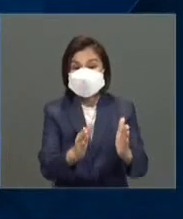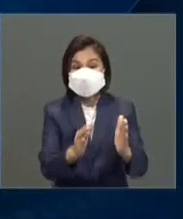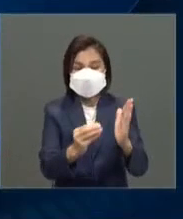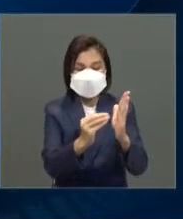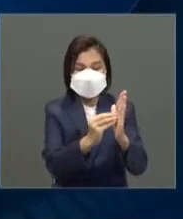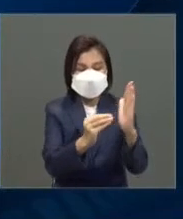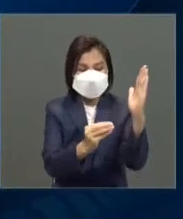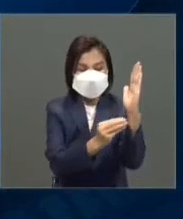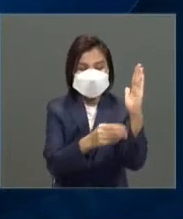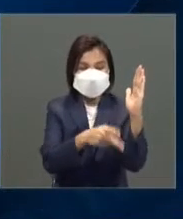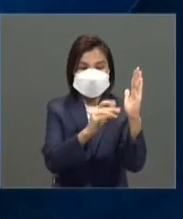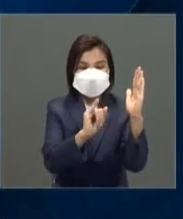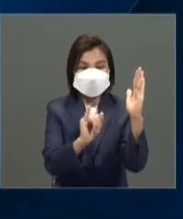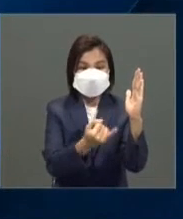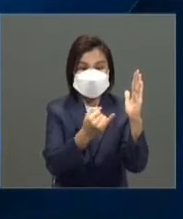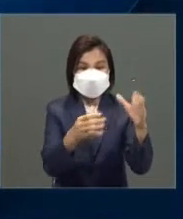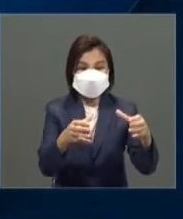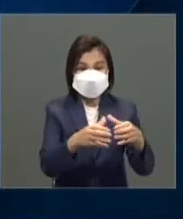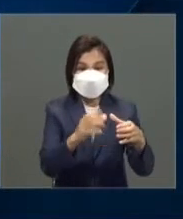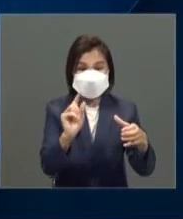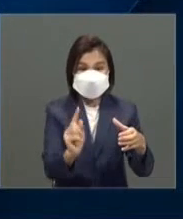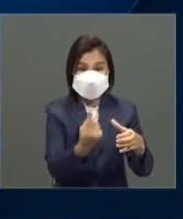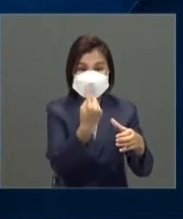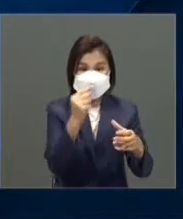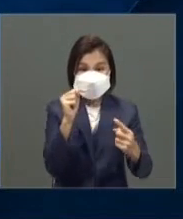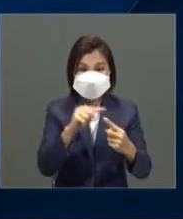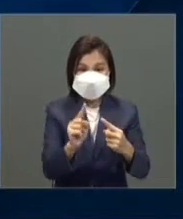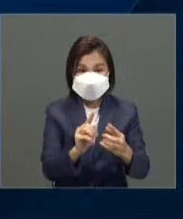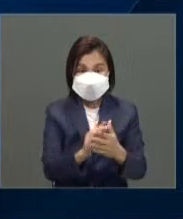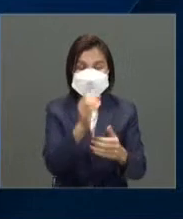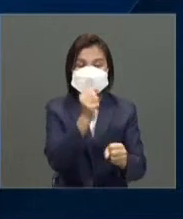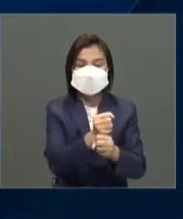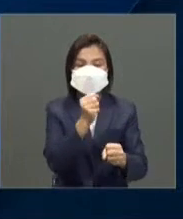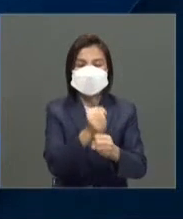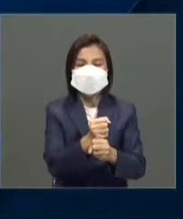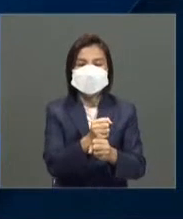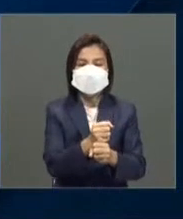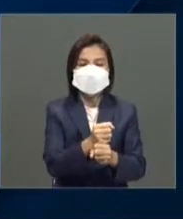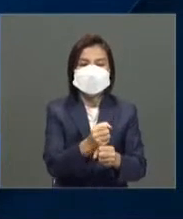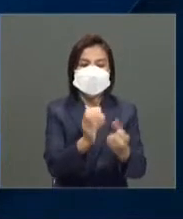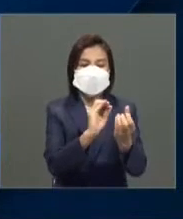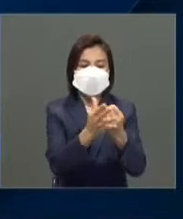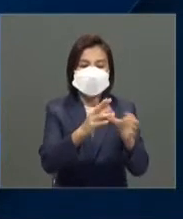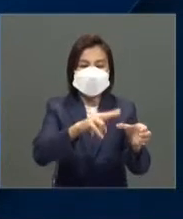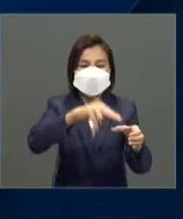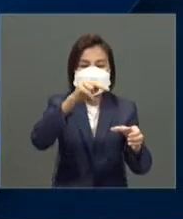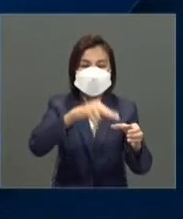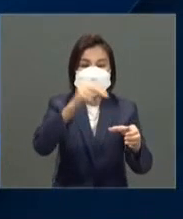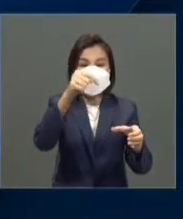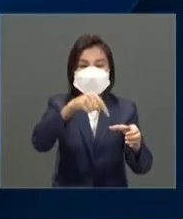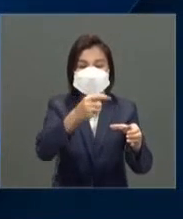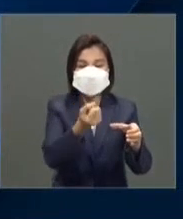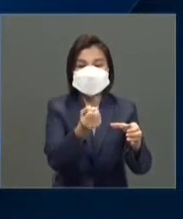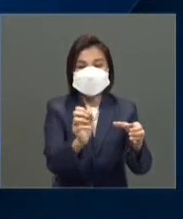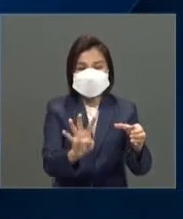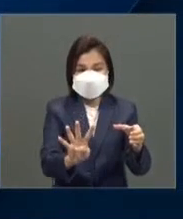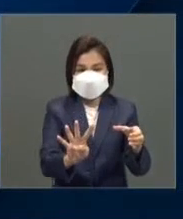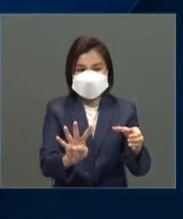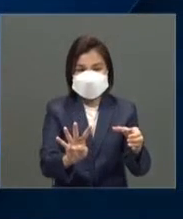ขันธ์พบใหม่ที่โรงงานผลไม้กระป๋องนะครับ14รายแล้วก็